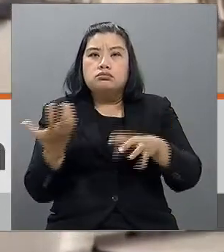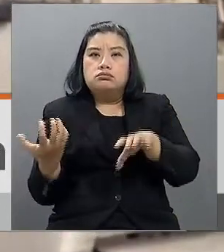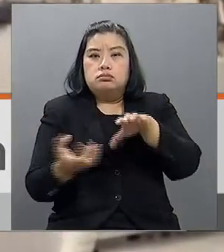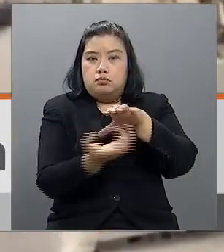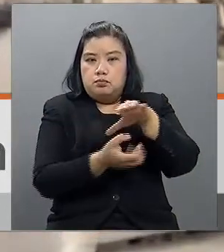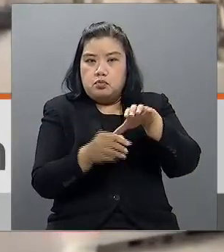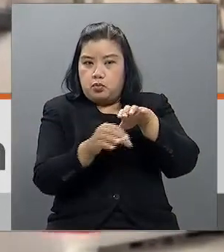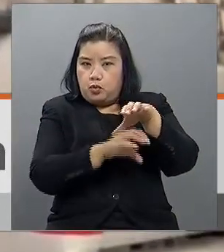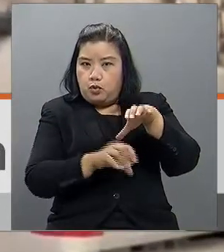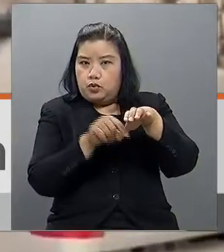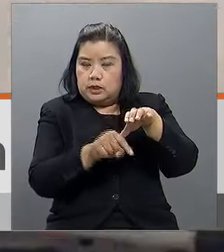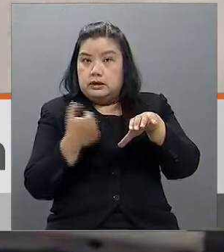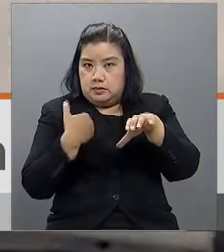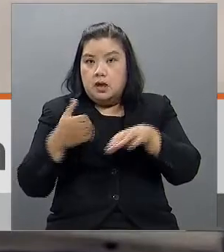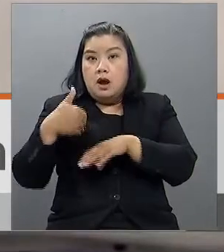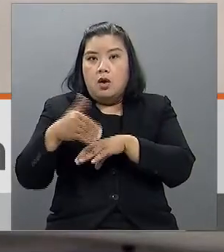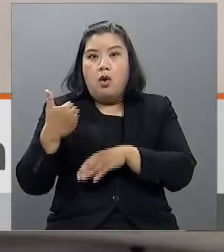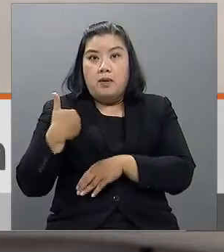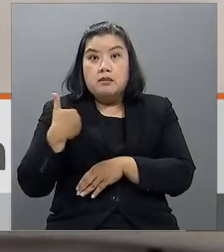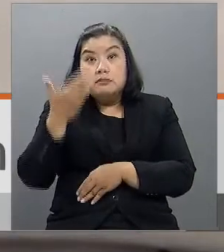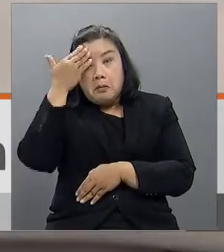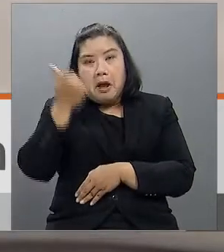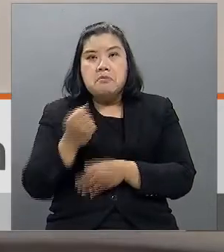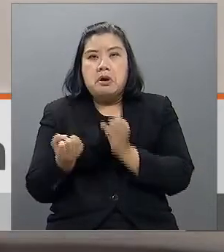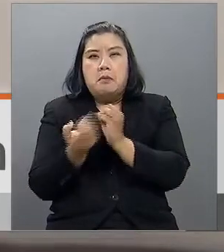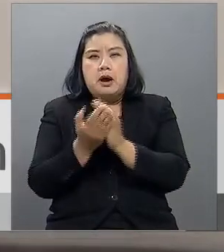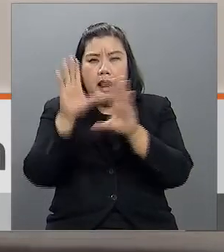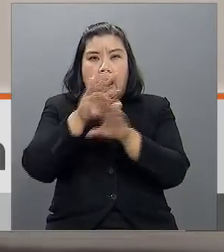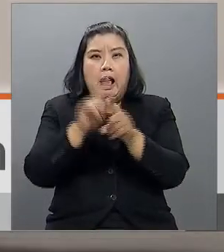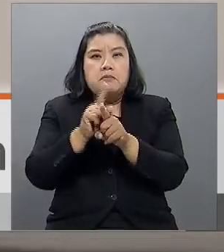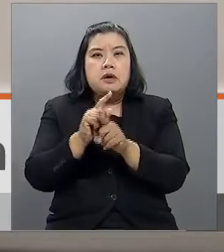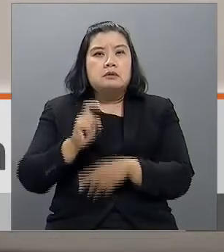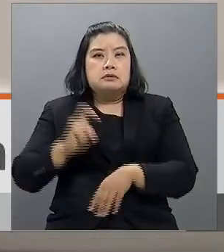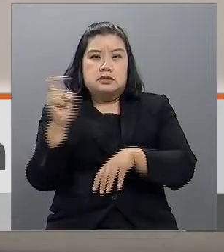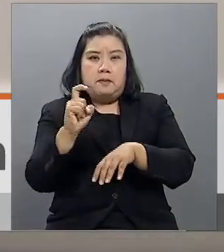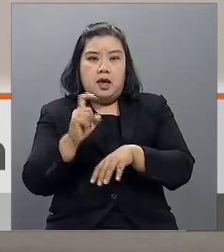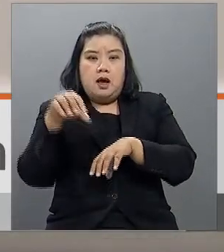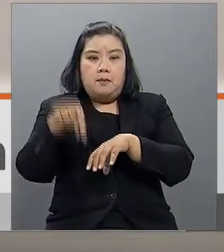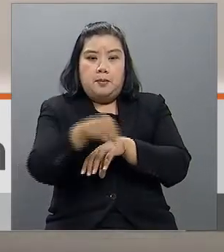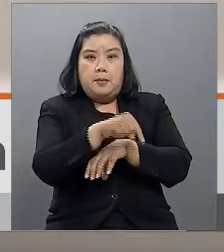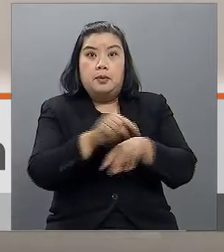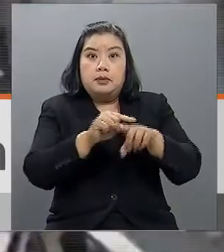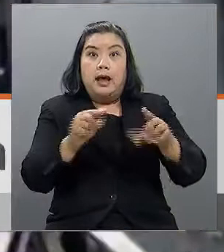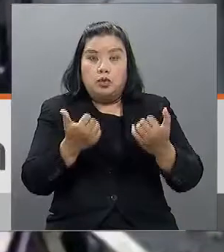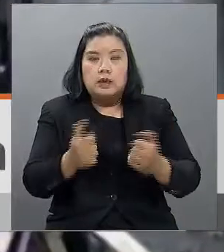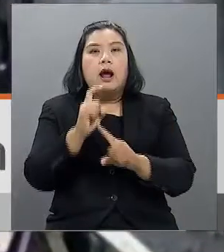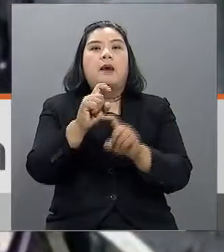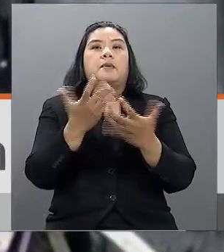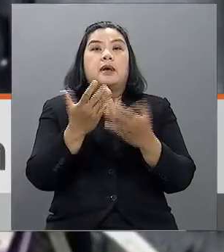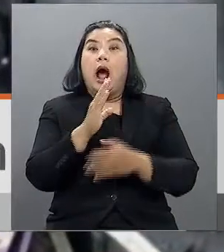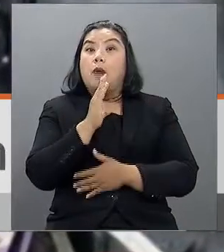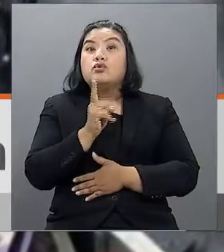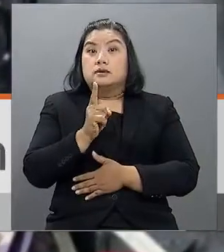แบบกระป๋องสเปรย์ลูกเล็กอีก 1ลูกโดยสามารถเก็บกู้ได้อย่างปลอดภัยครับและหากว่าเกิดระเบิดทำงานเต็มรูปแบบ